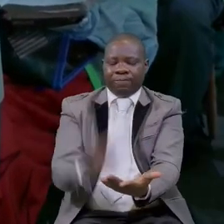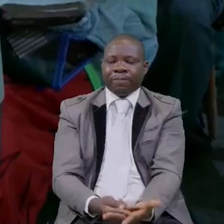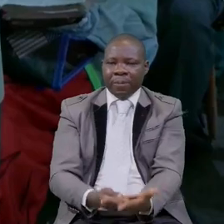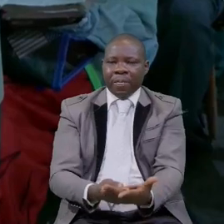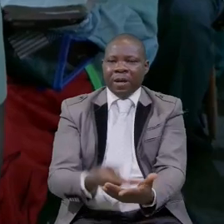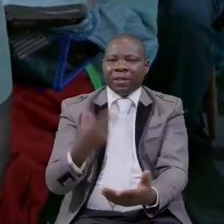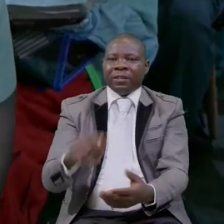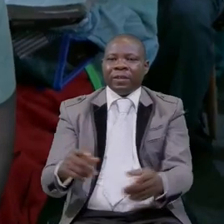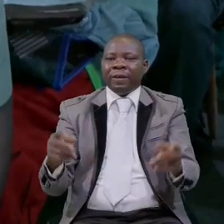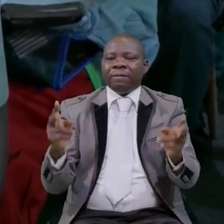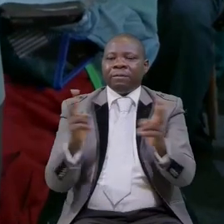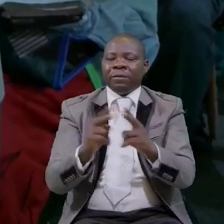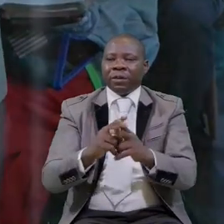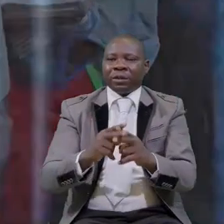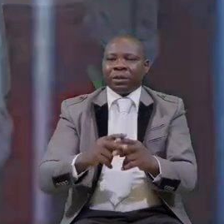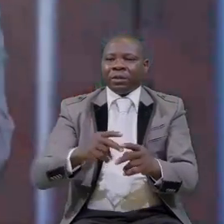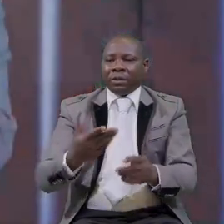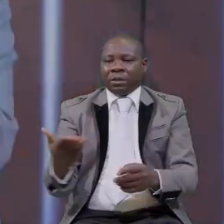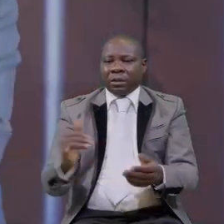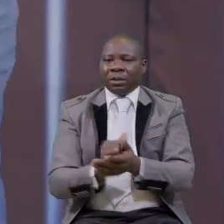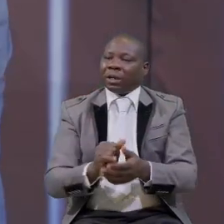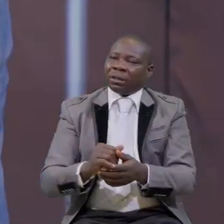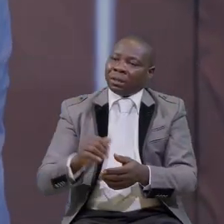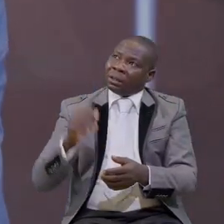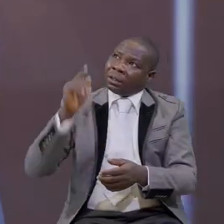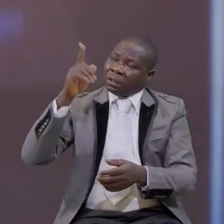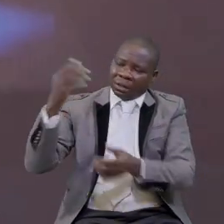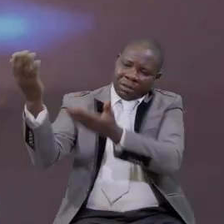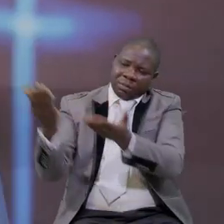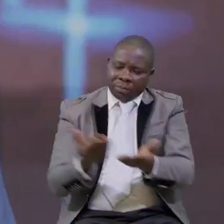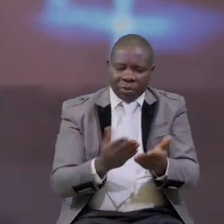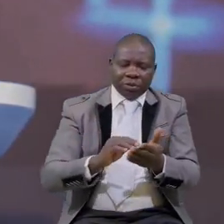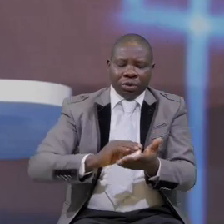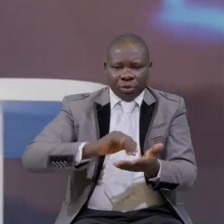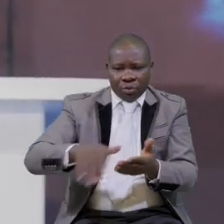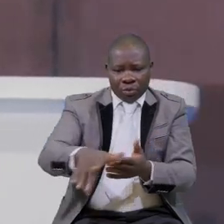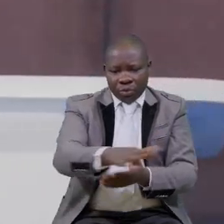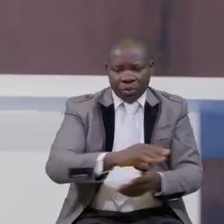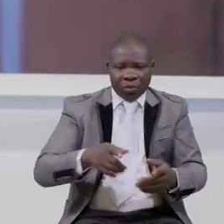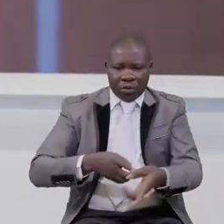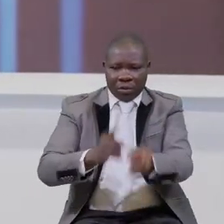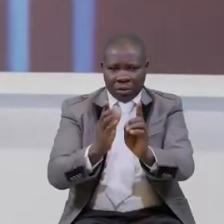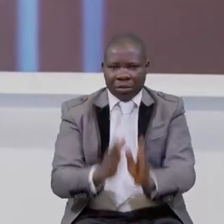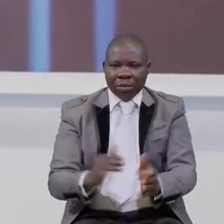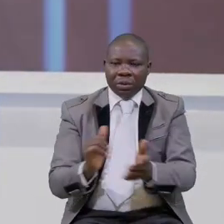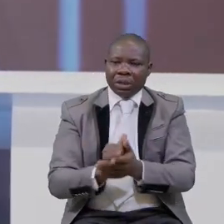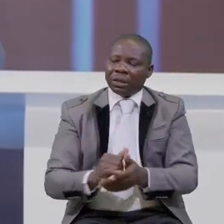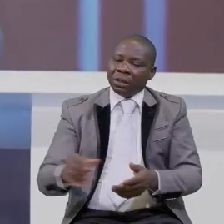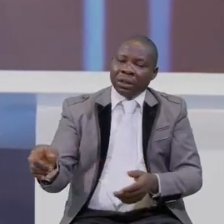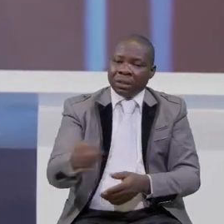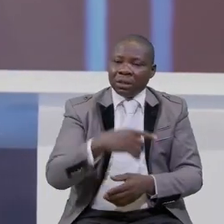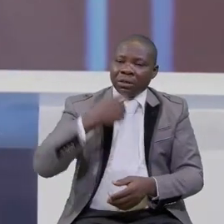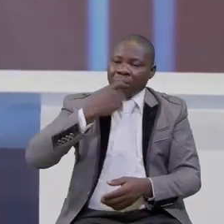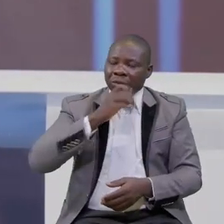Le fait qu'ils ont amené ses disciples pour qu'ils soient avec